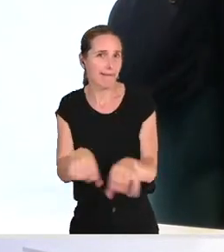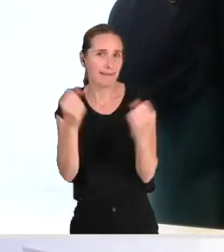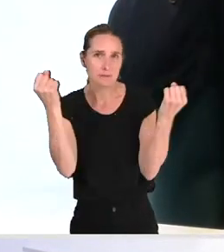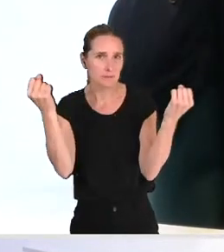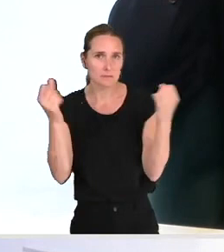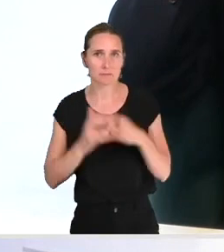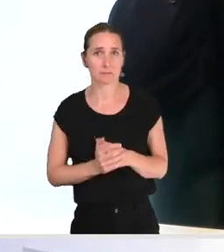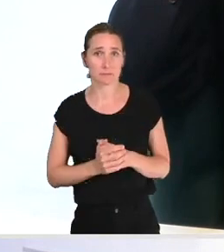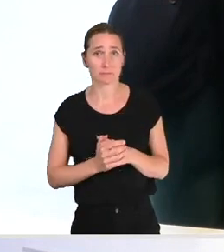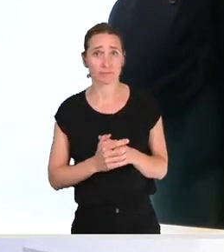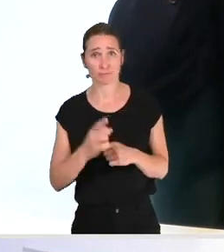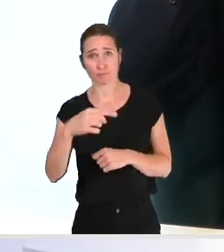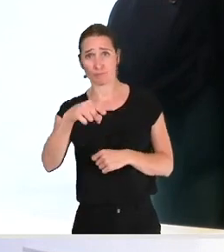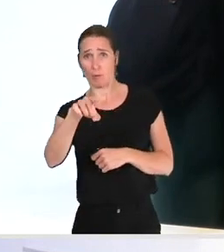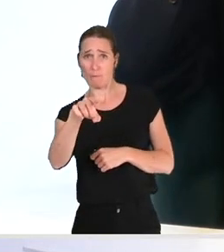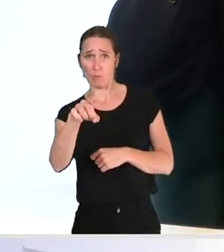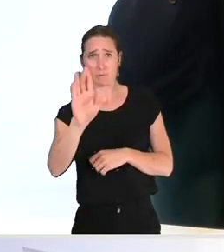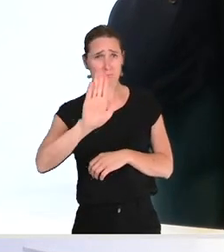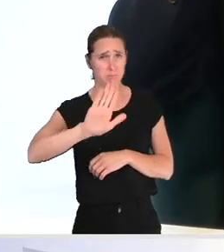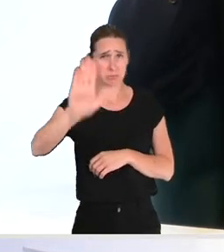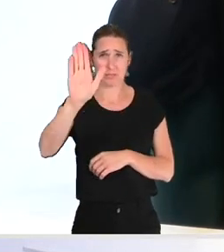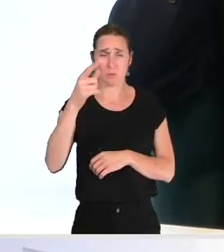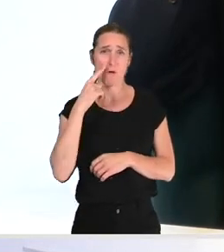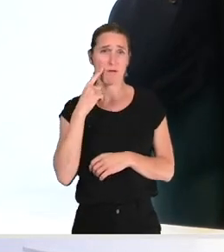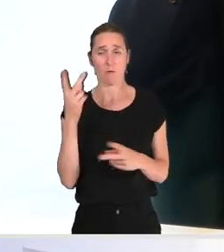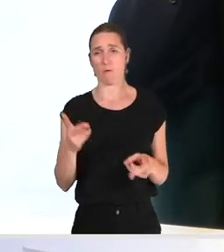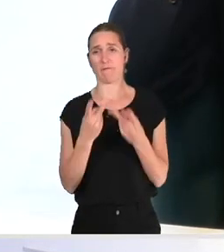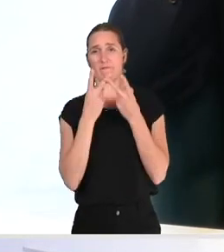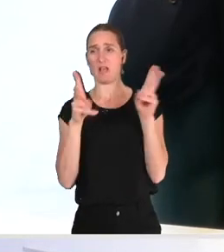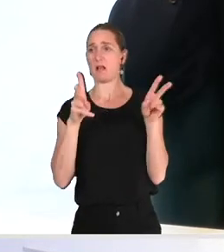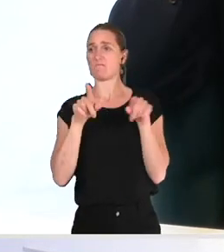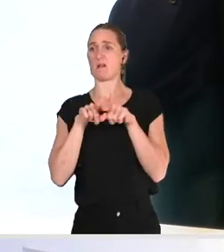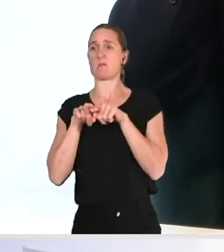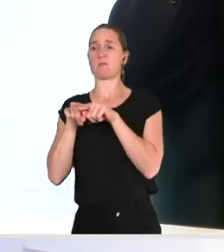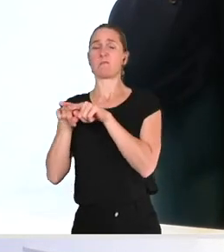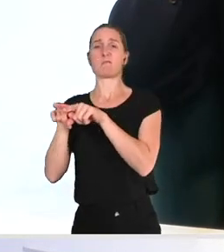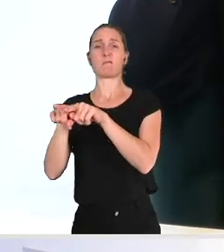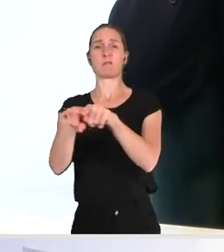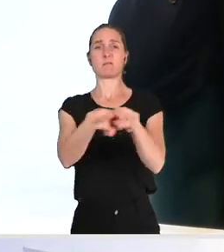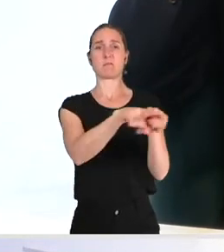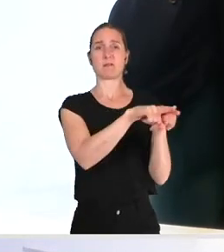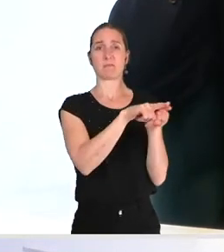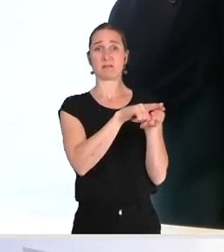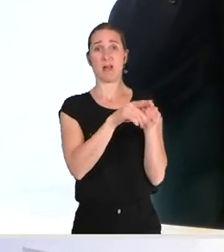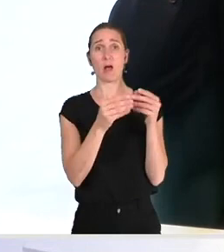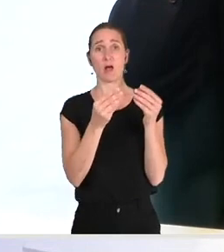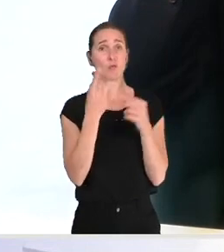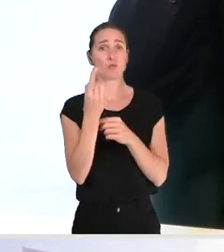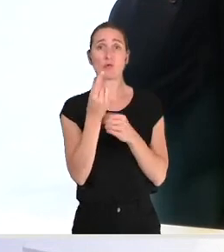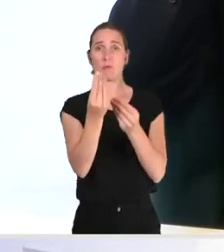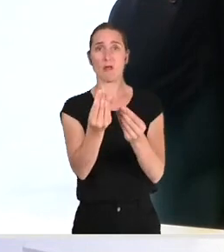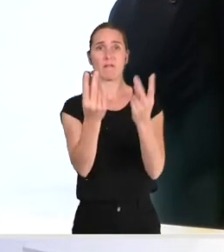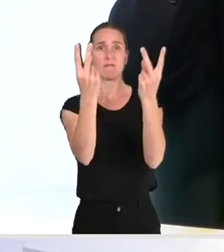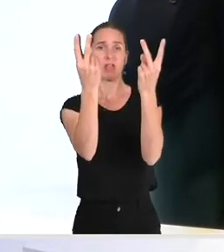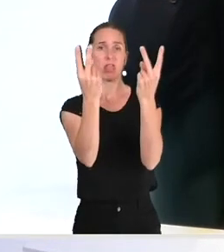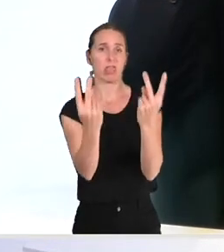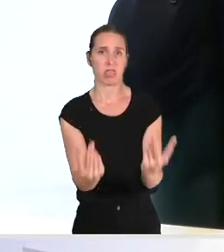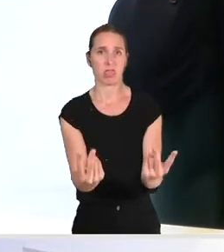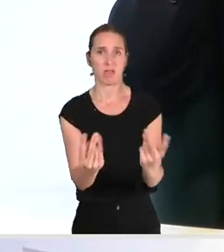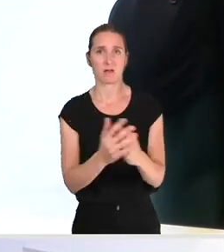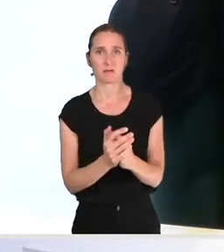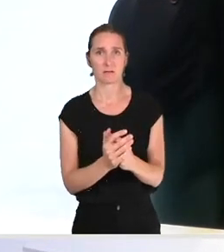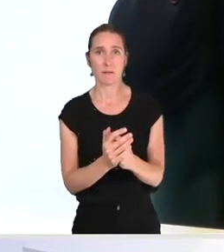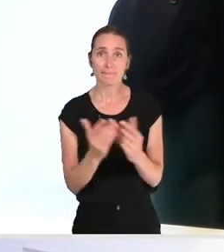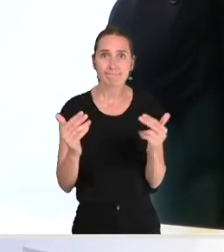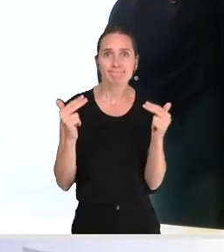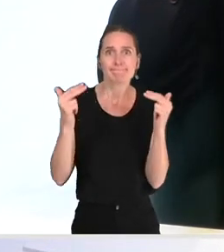c'est l'uniformisation de la ville, et à chaque fois, une uniformisation, ça pousse vers le bas et pas vers le haut. On le voit